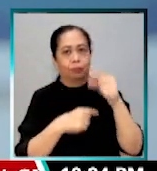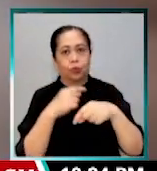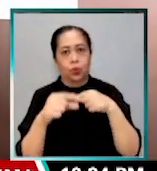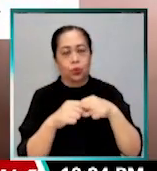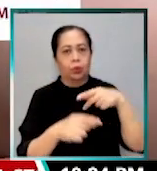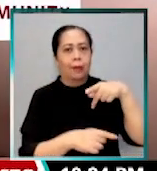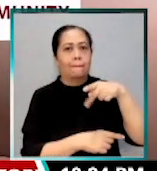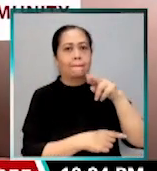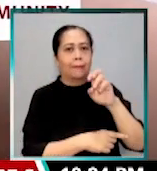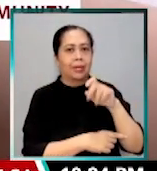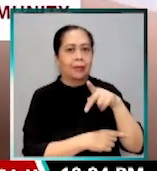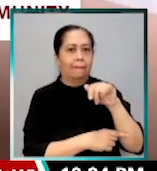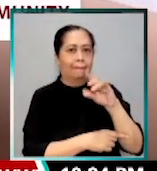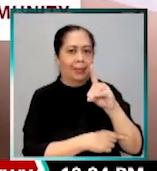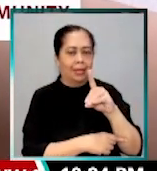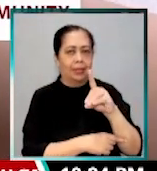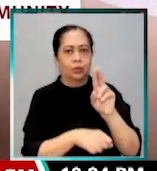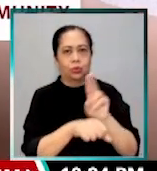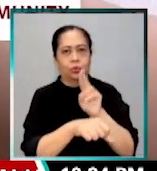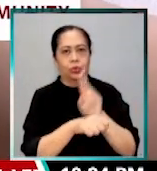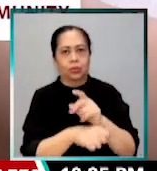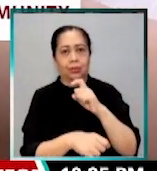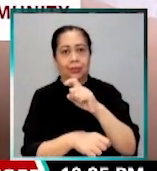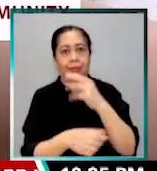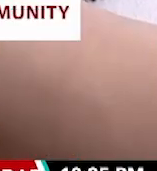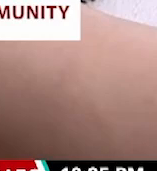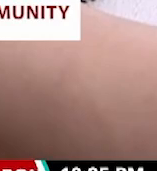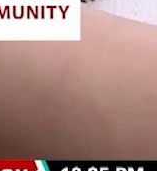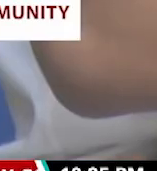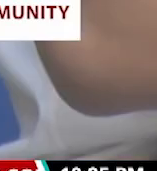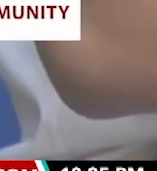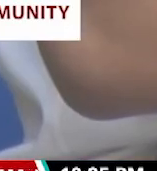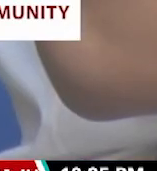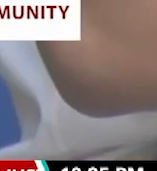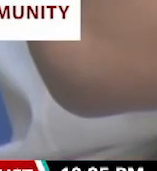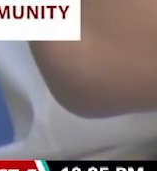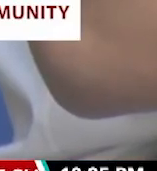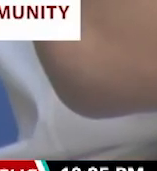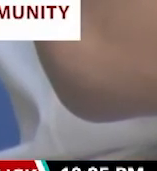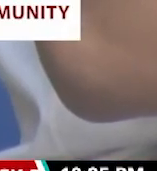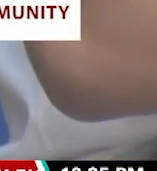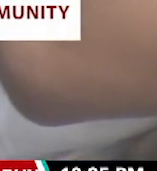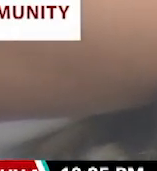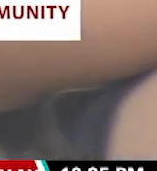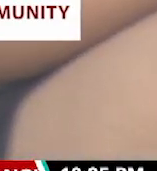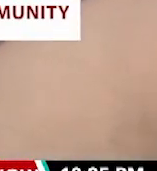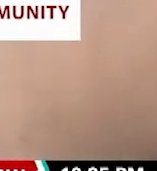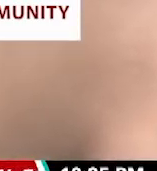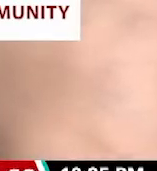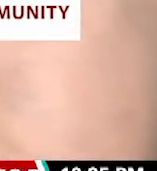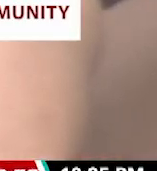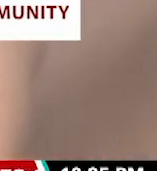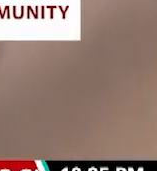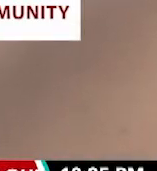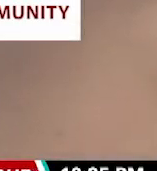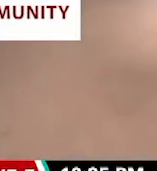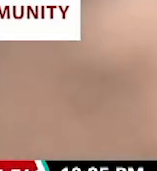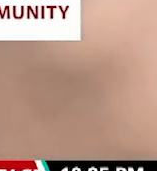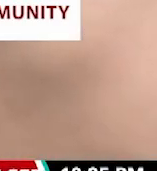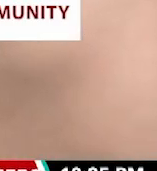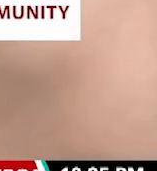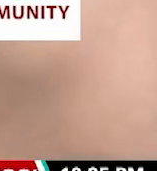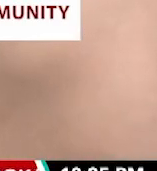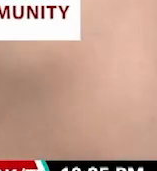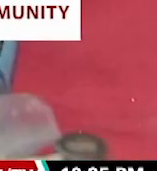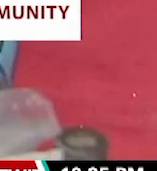users. Sa isang text message, sinabi naman ni Attorney Adel Tamano ng Dito Telecom Unity, wala silang naging problema sa unang araw ng